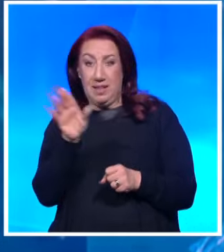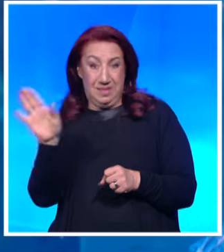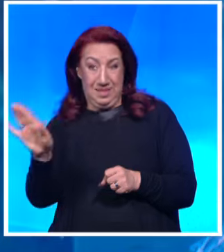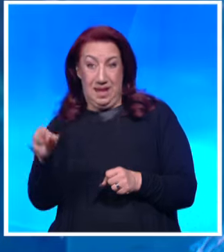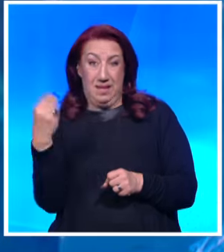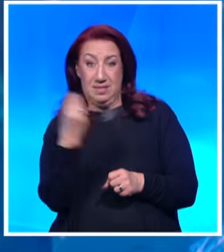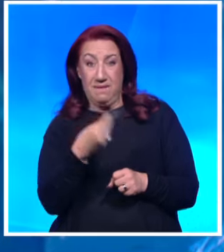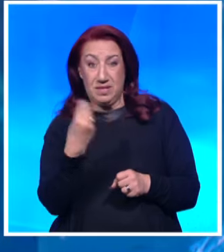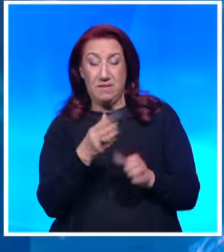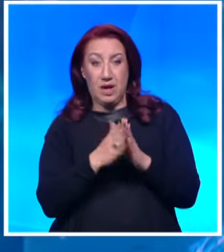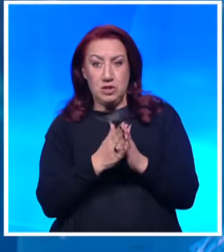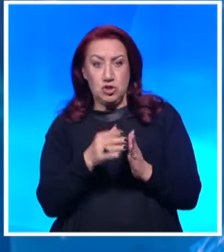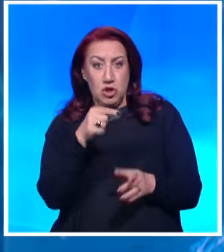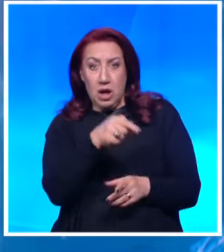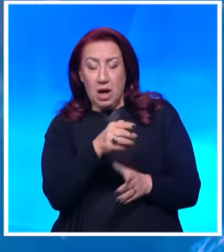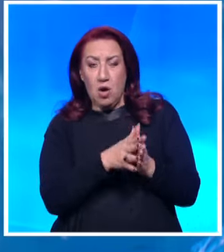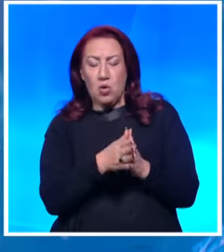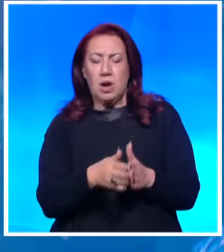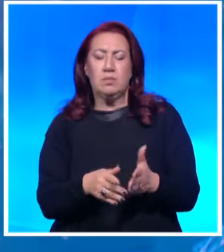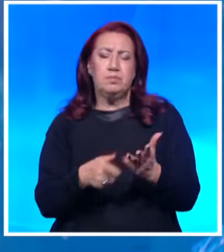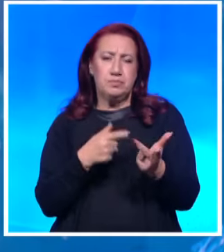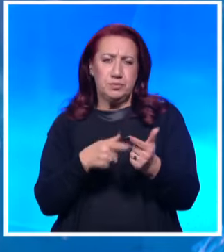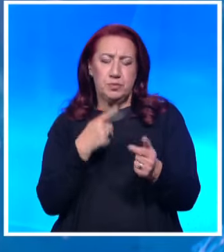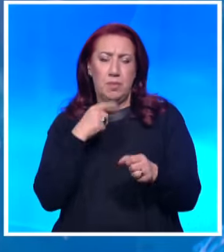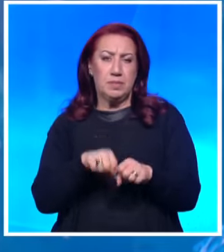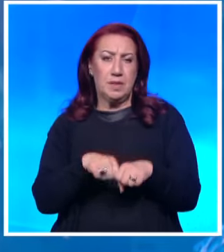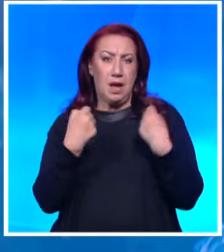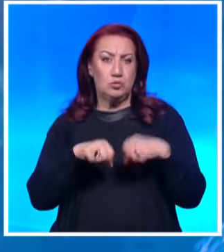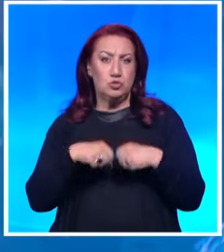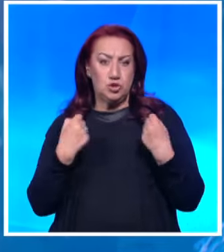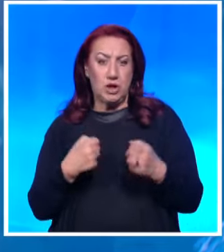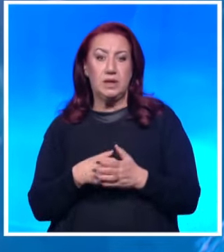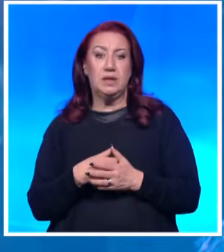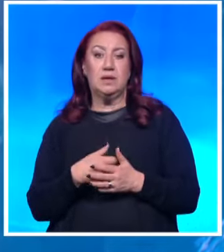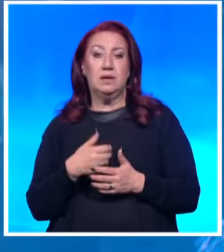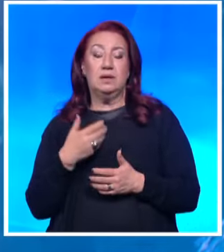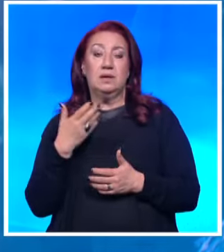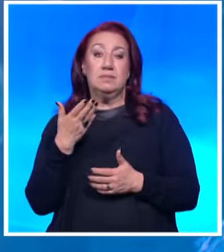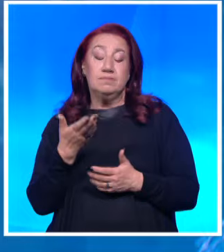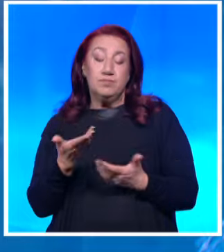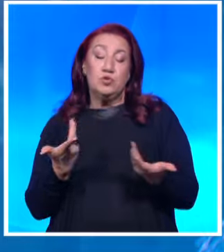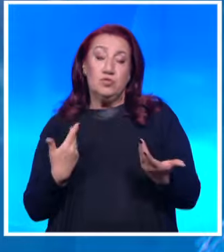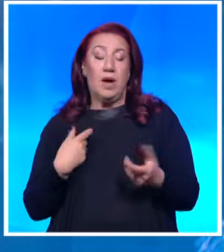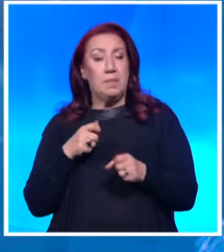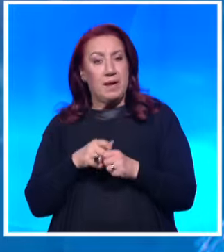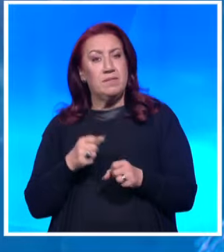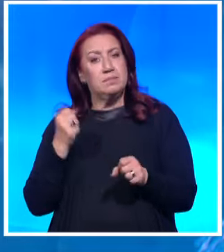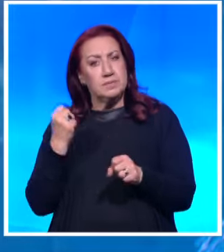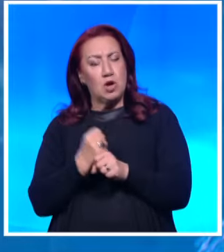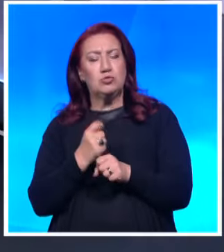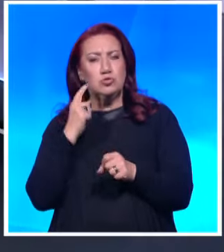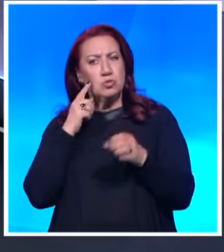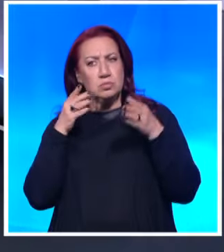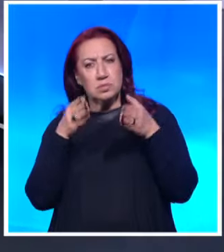са целенасочен обект на проверки от страна на структурите на Изпълнителна агенция Автомобилна администрация. По наша